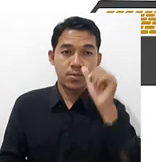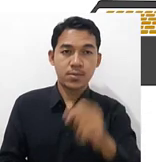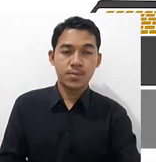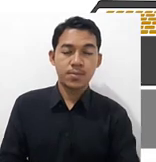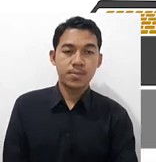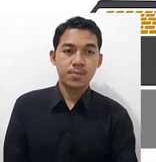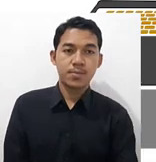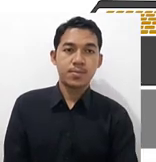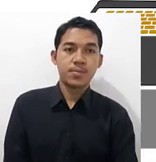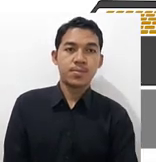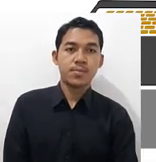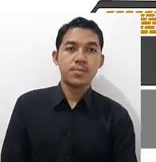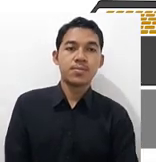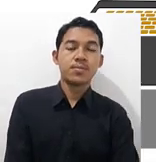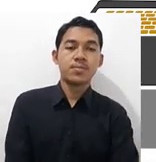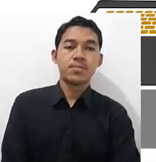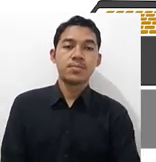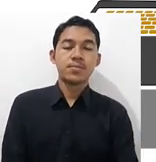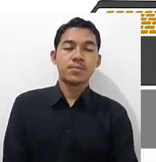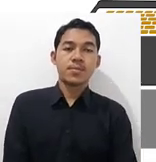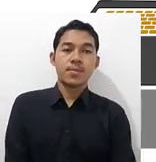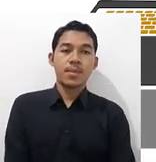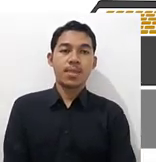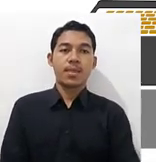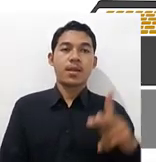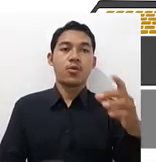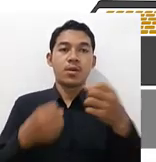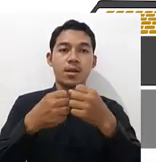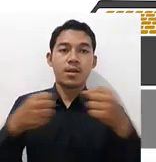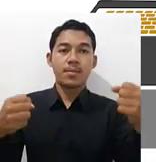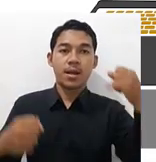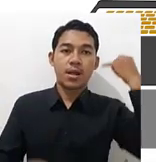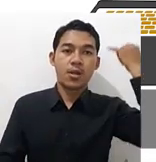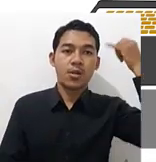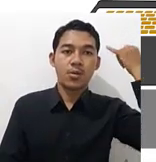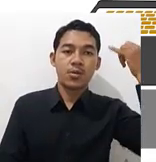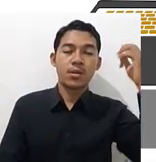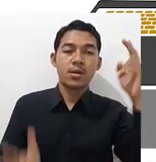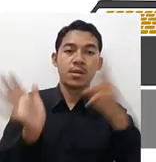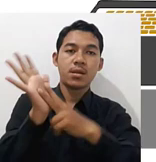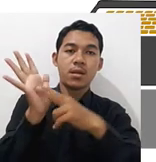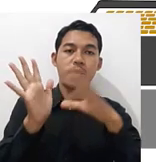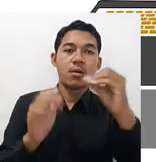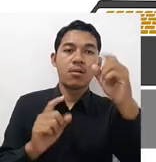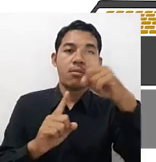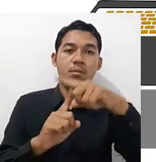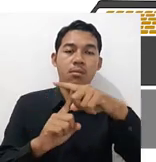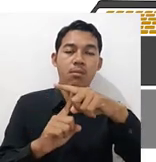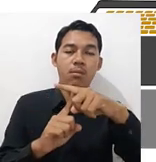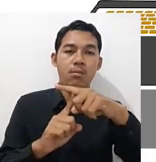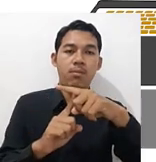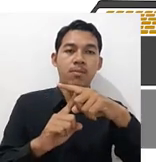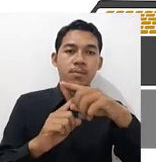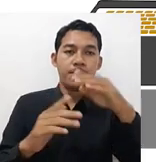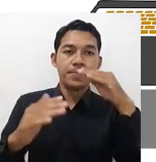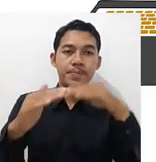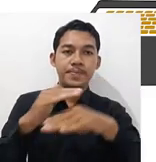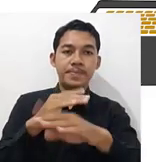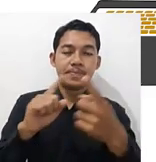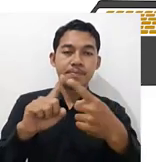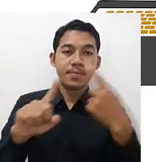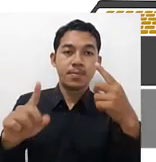Nah, kemudian gerbang logika NOT itu biasa disebut dengan inverter. Maksudnya apa? Jadi output dari gerbang logika